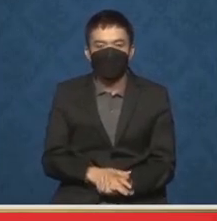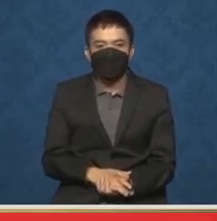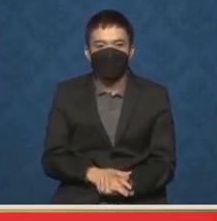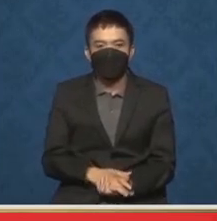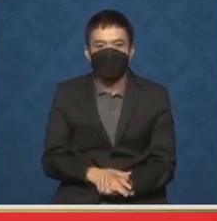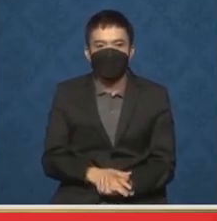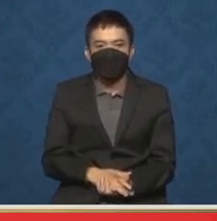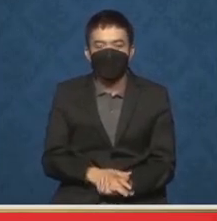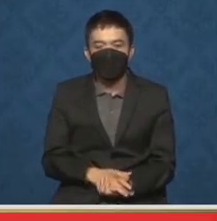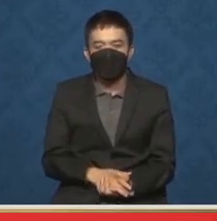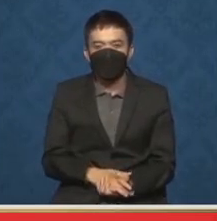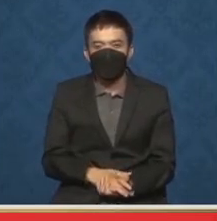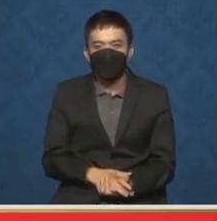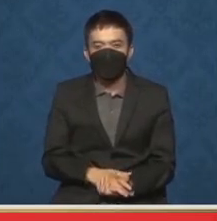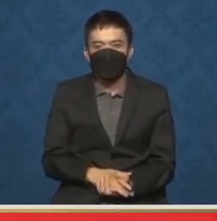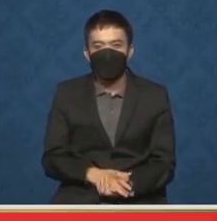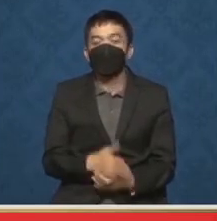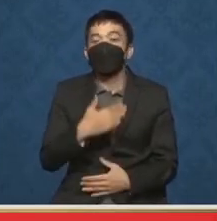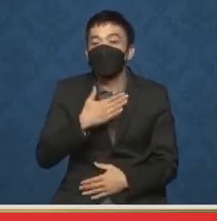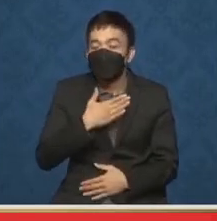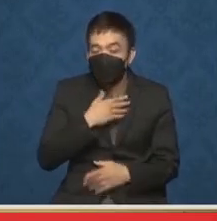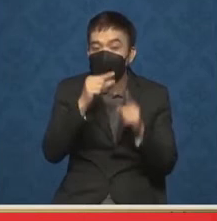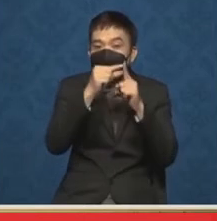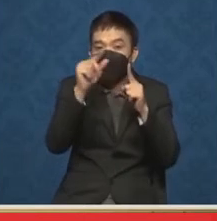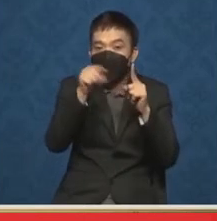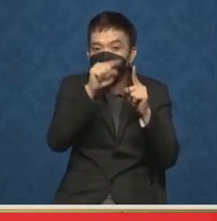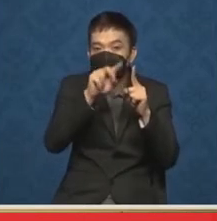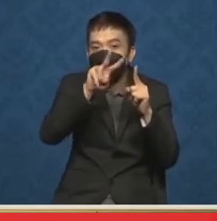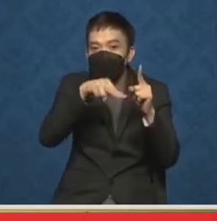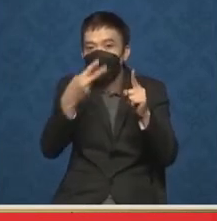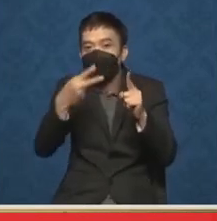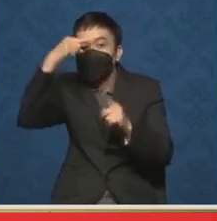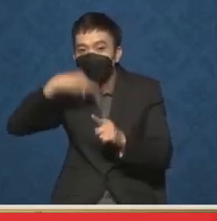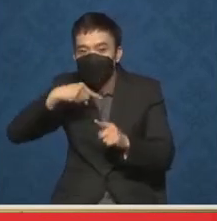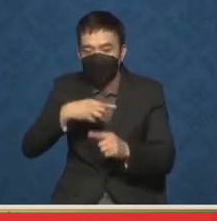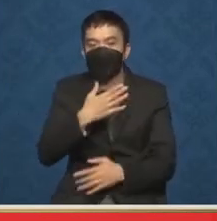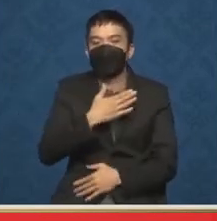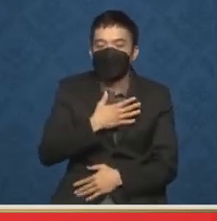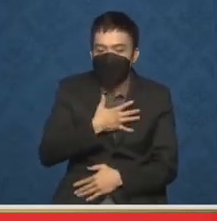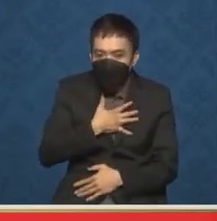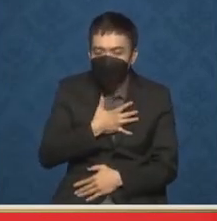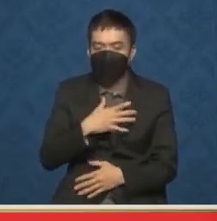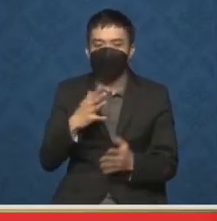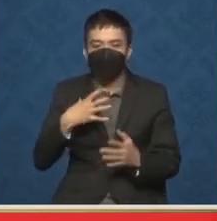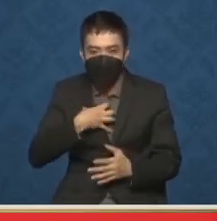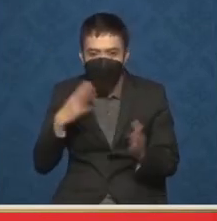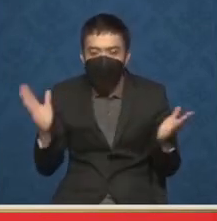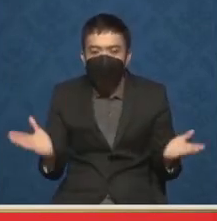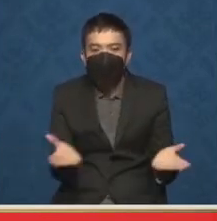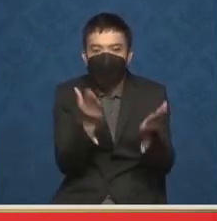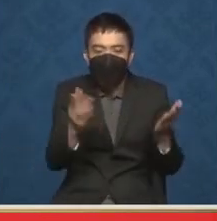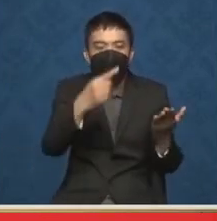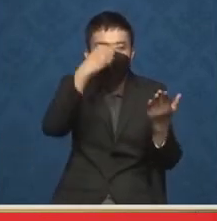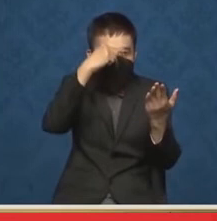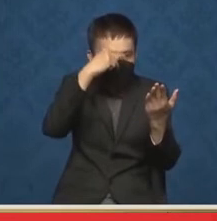I would even supportก่ไปว่าฉันยิ่งต้องการสนับศูนย์ประเทศไยให้เป็